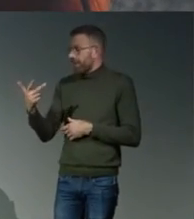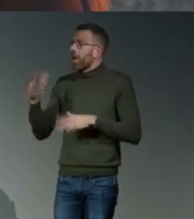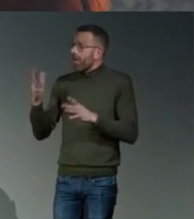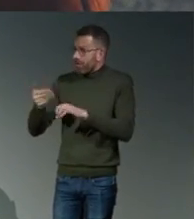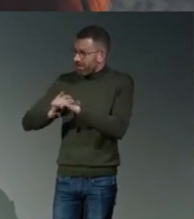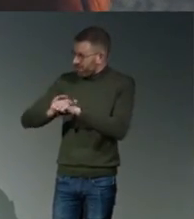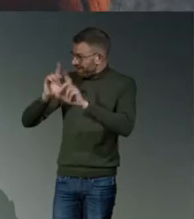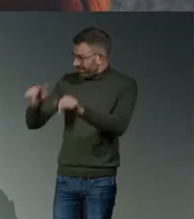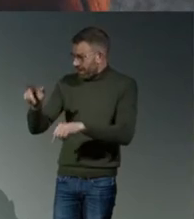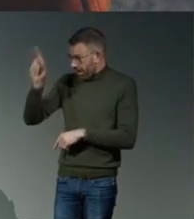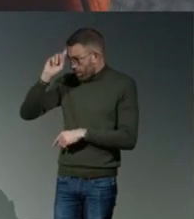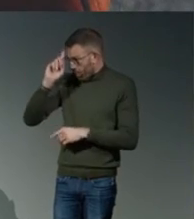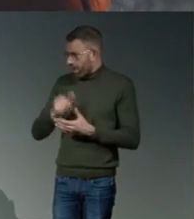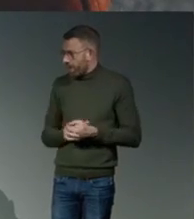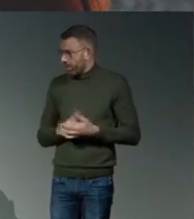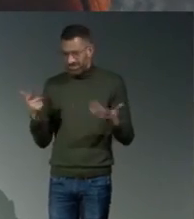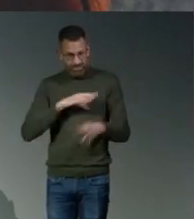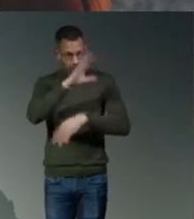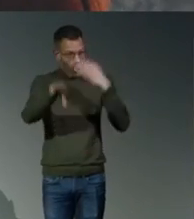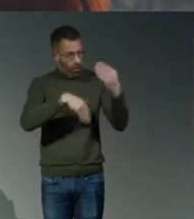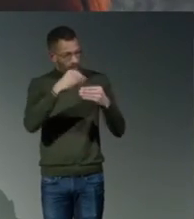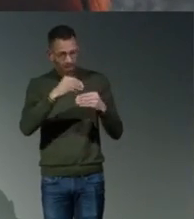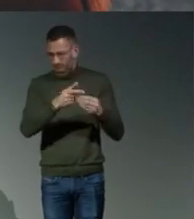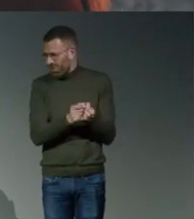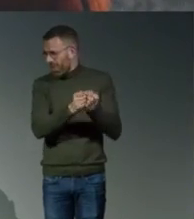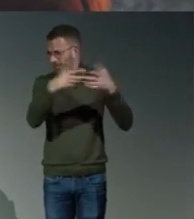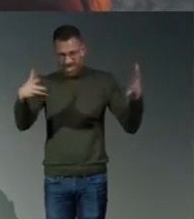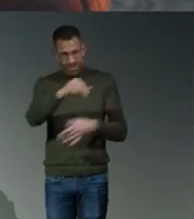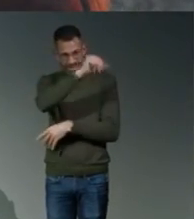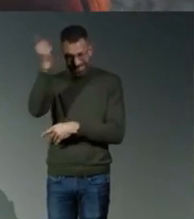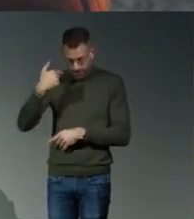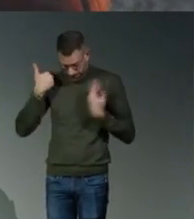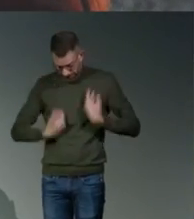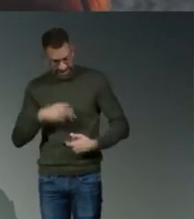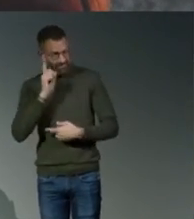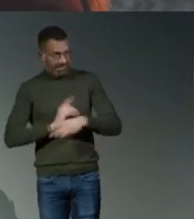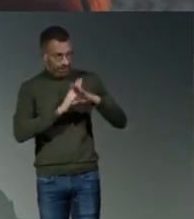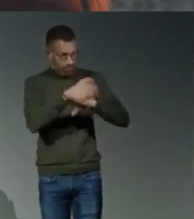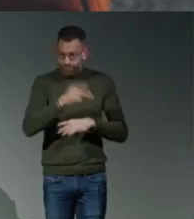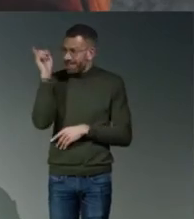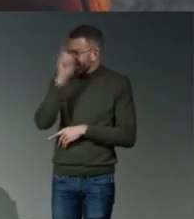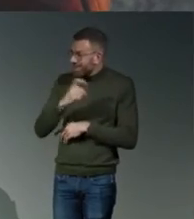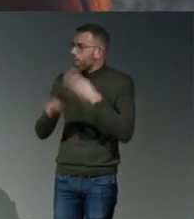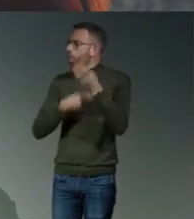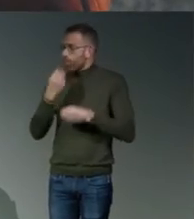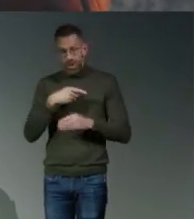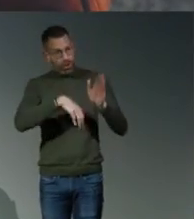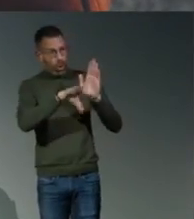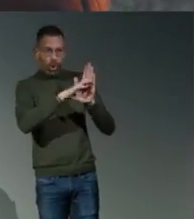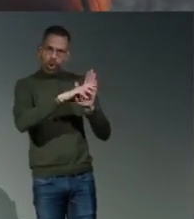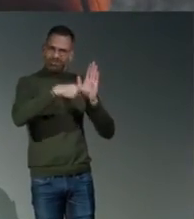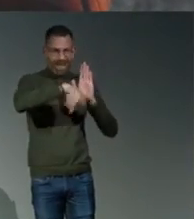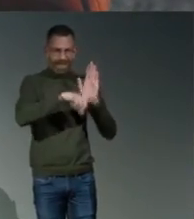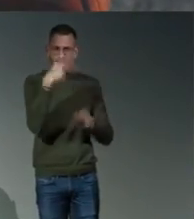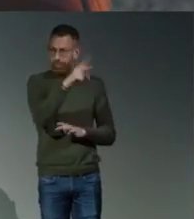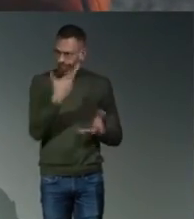que c'est très difficile d'aller dans un monde où il y a beaucoup de garçons quand on est une fille, à moins d'épouser leur code. Et c'est vrai que quand vous allez dans ces écoles de code,